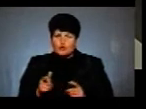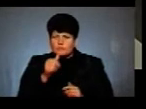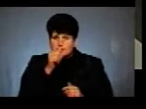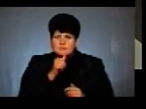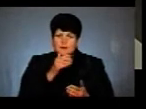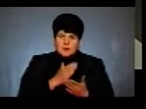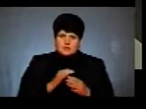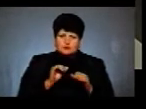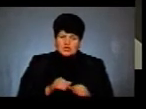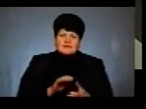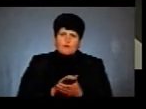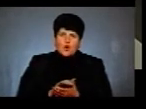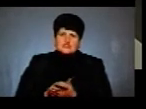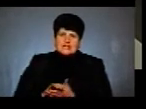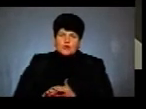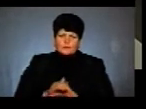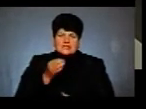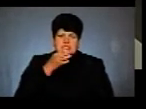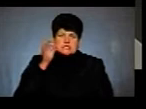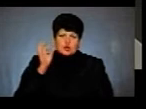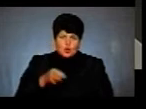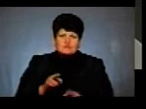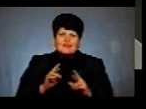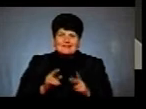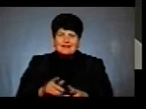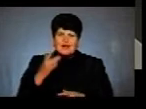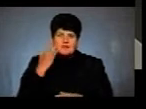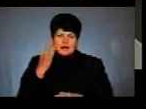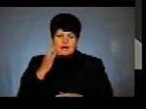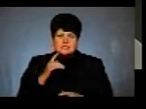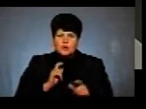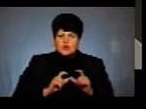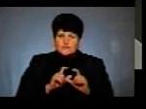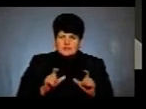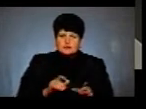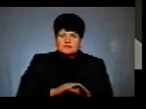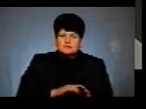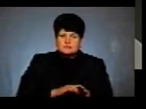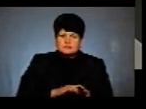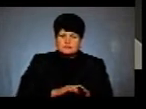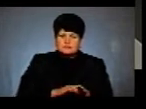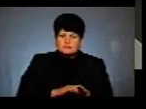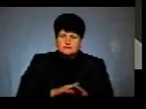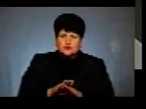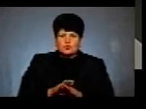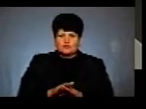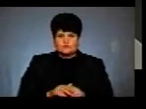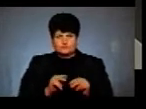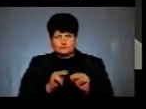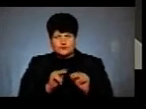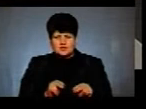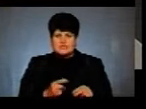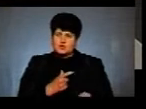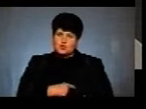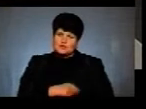мали можливість познайомитися з досвідом, як американські університети дотримуються академічної доброчесності в